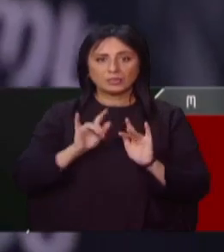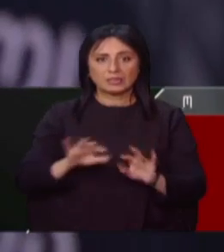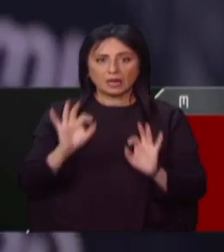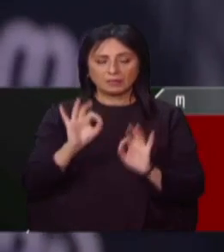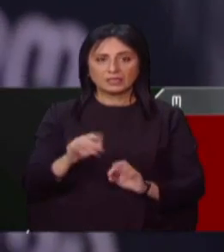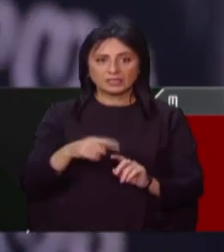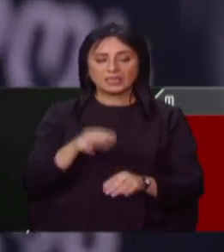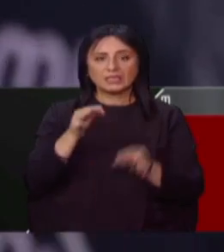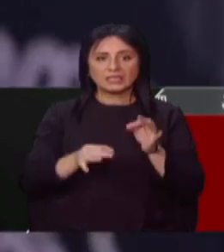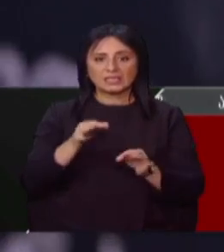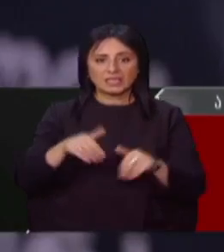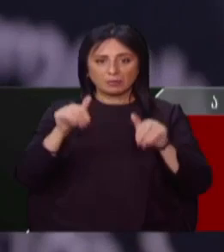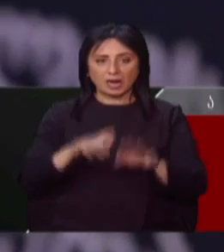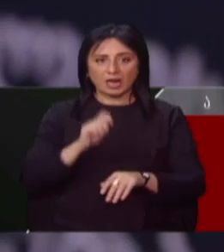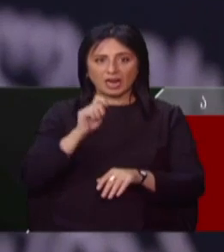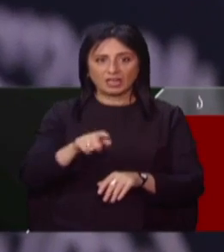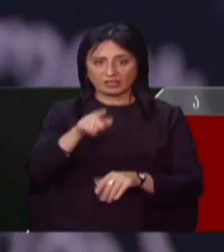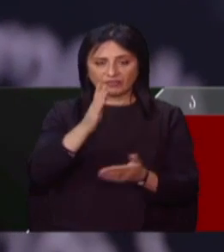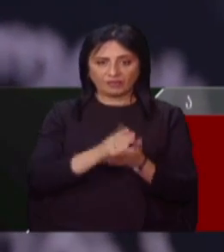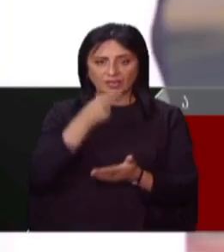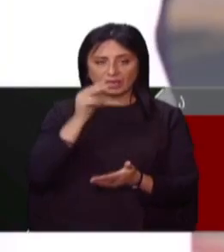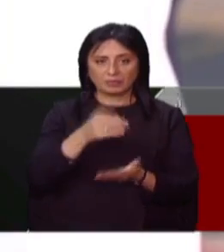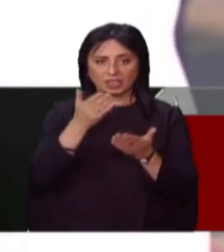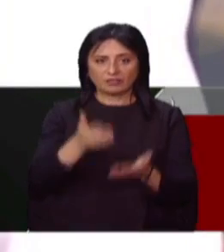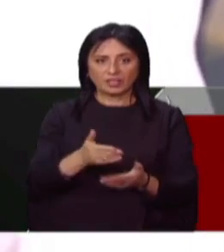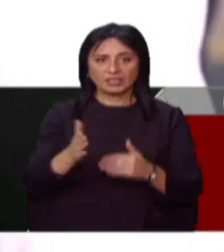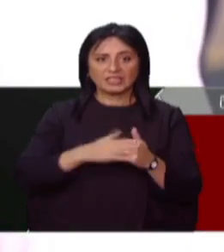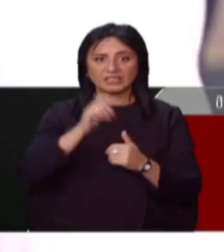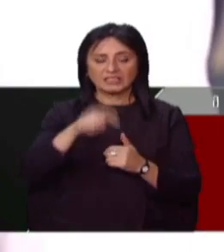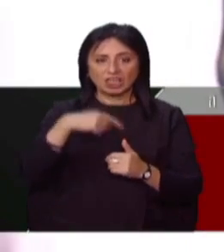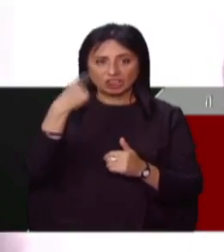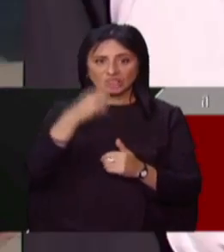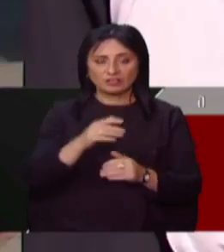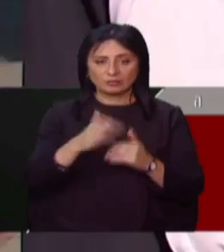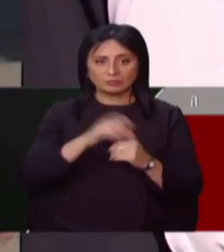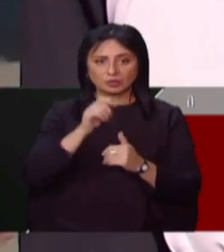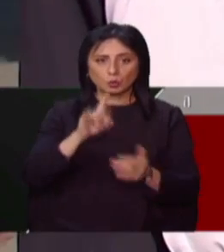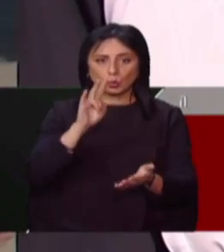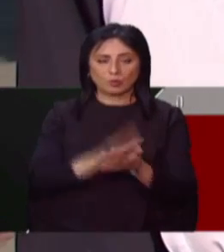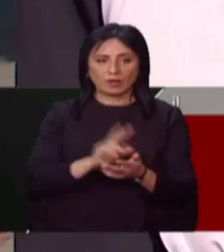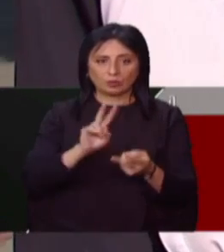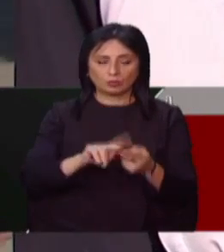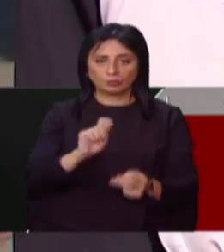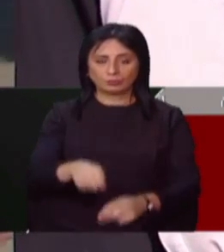საქმეზე სასამართლოს განაჩენით ცნობილი ხართ დამნაშავედ, ასჯელი სახე და ზომად განგესაზღვრათ უვადო თავისუფლების აღკვეთა.